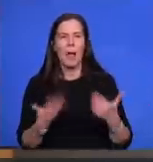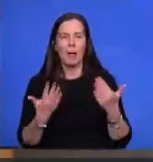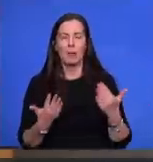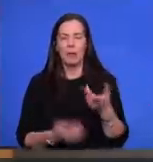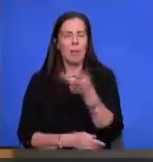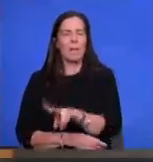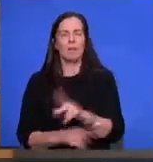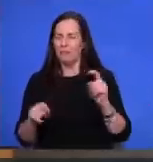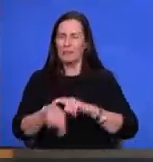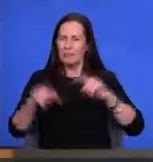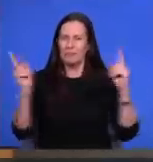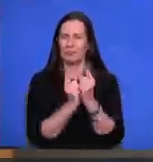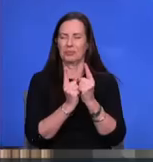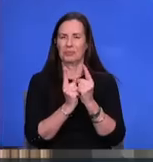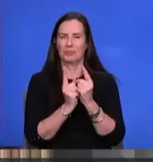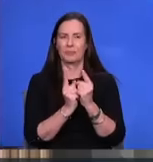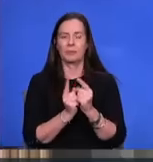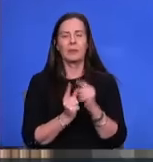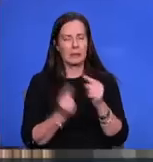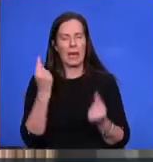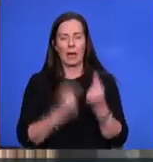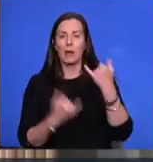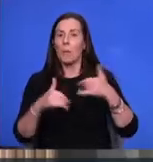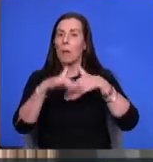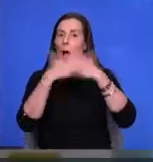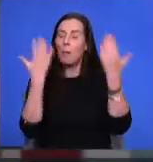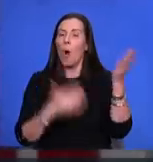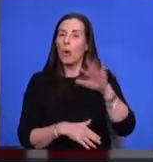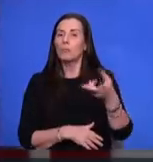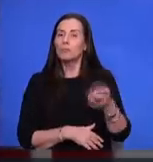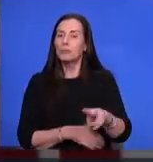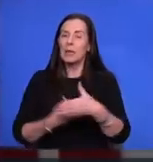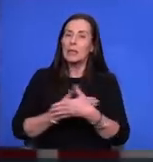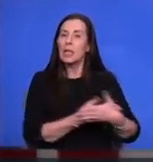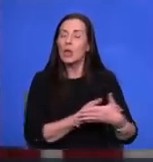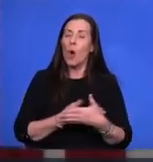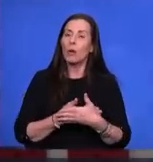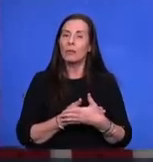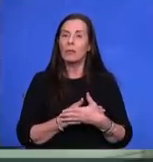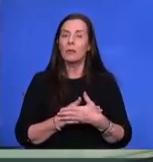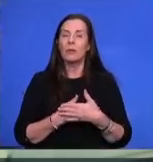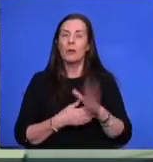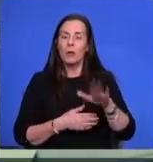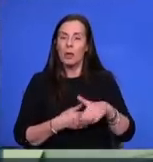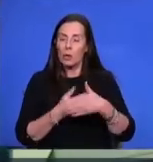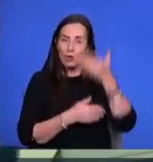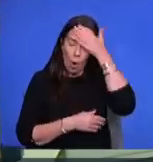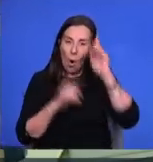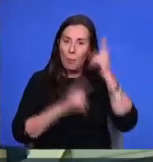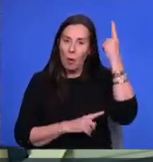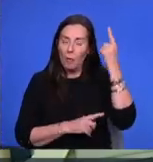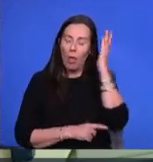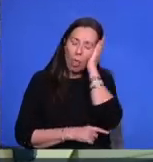לזה שהוא כבר איננו. וזה חריג. והבוקר מקרה תמותה נוסף של פעוטה מירושלים שסבלה מחום גבוה ולא התעוררה